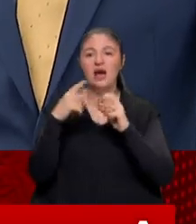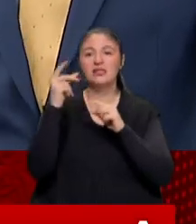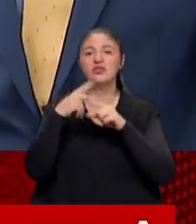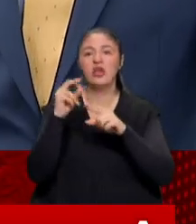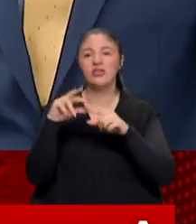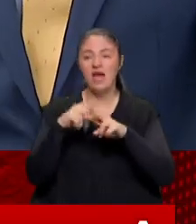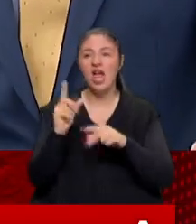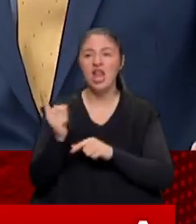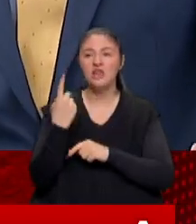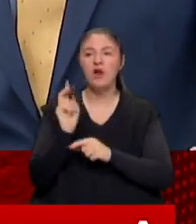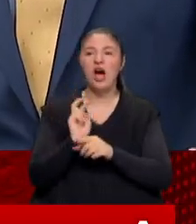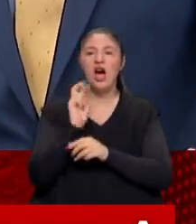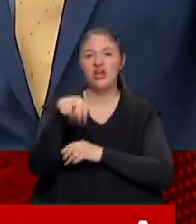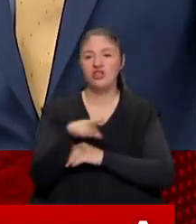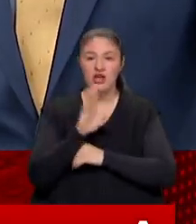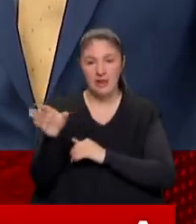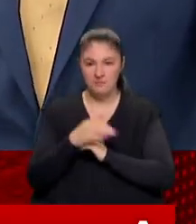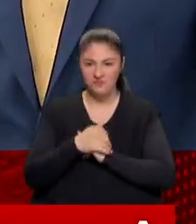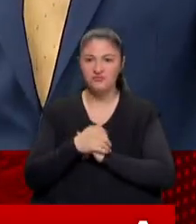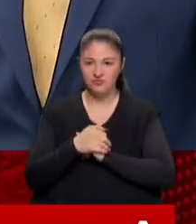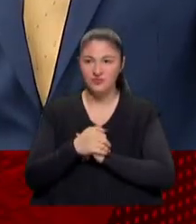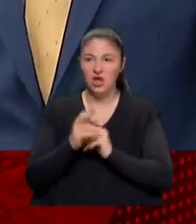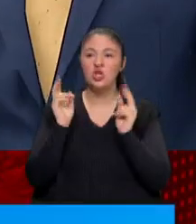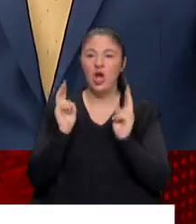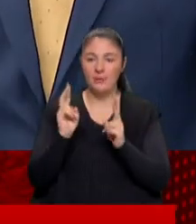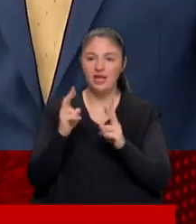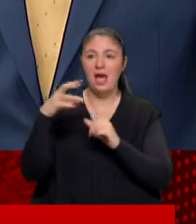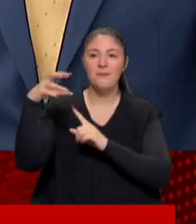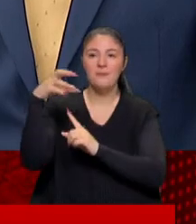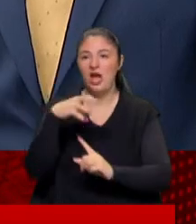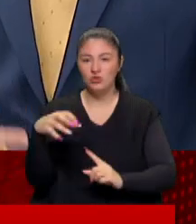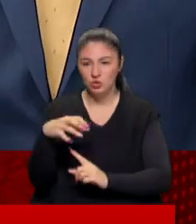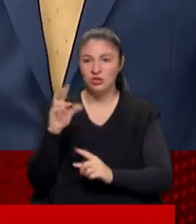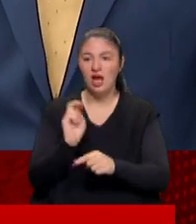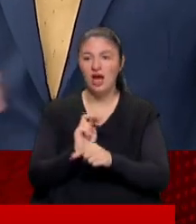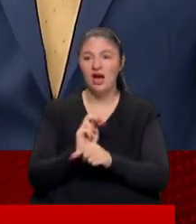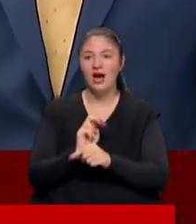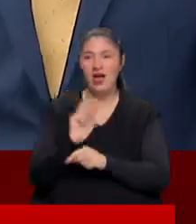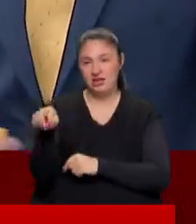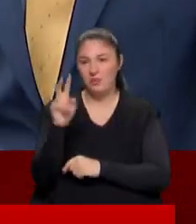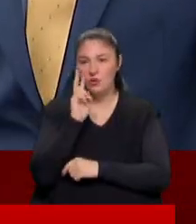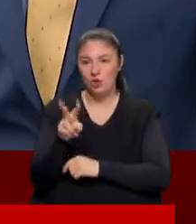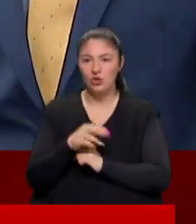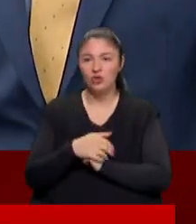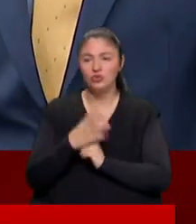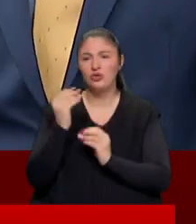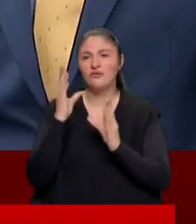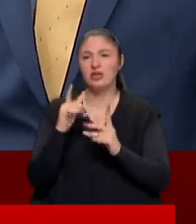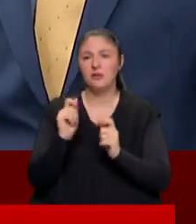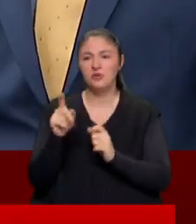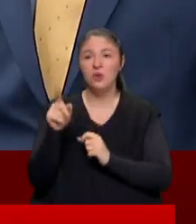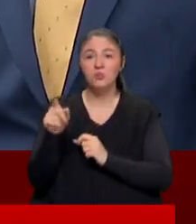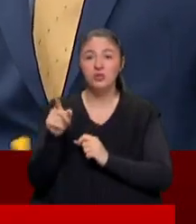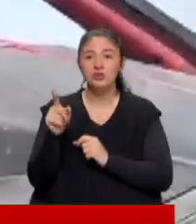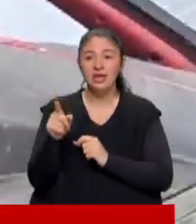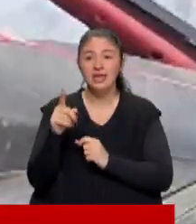ilginç bir atlayışa gidelim. Şimdi normalde paraşütle atlama görüyoruz. Çok yapılan bir şey. Şimdi